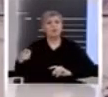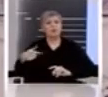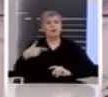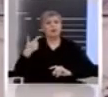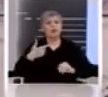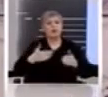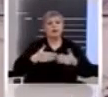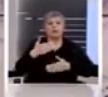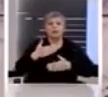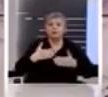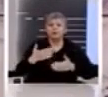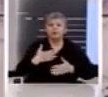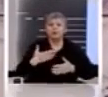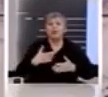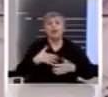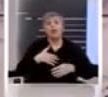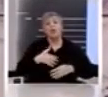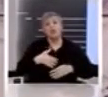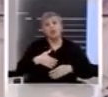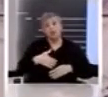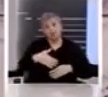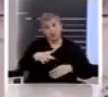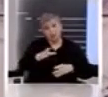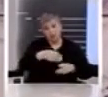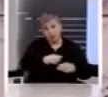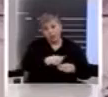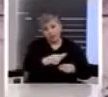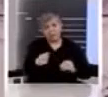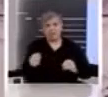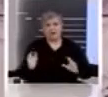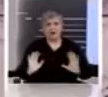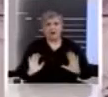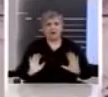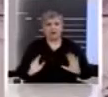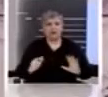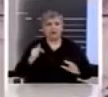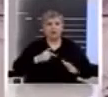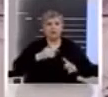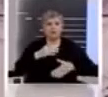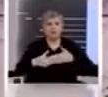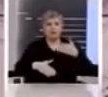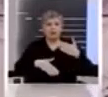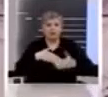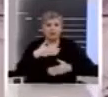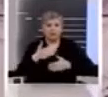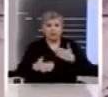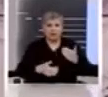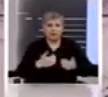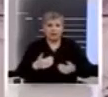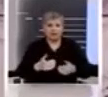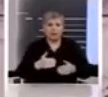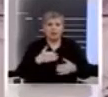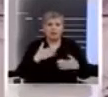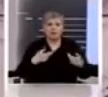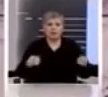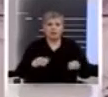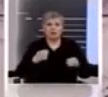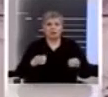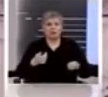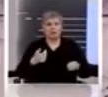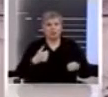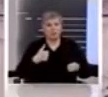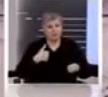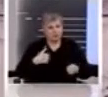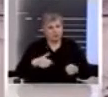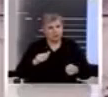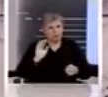με έγγραφα τα οποία θα διέρεαν μέσα από μια διαδικασία που δεν θα ήταν δυνατόν. Θα αναζητούσαμε στη Βουλή τις υπηρεσίες μας. Δεν